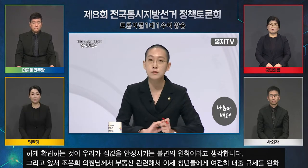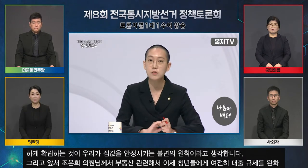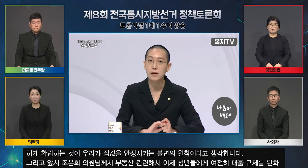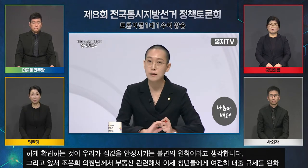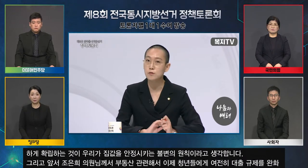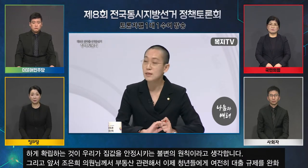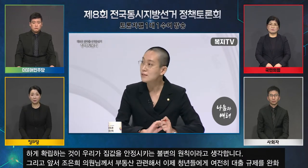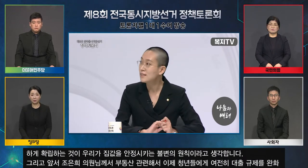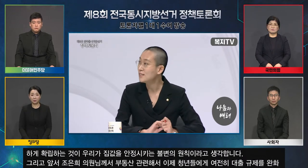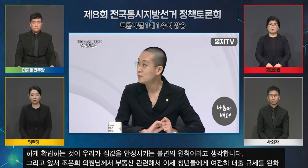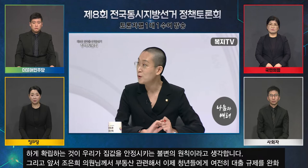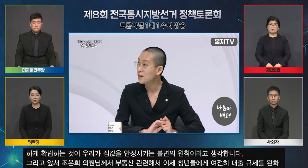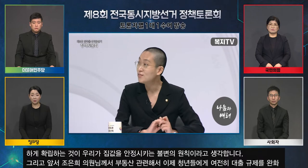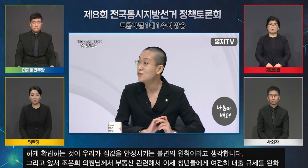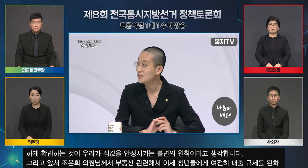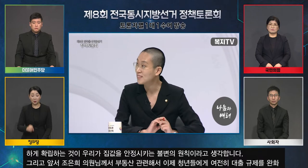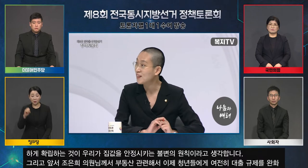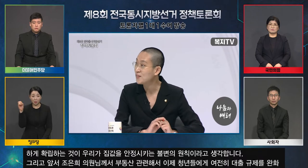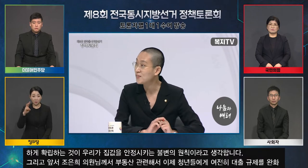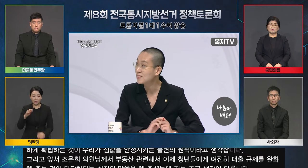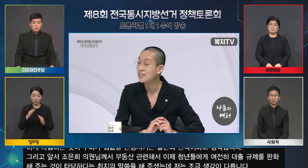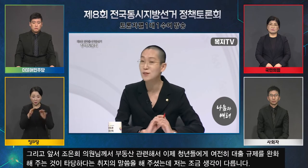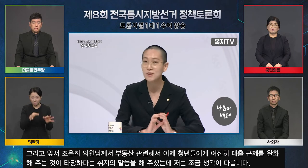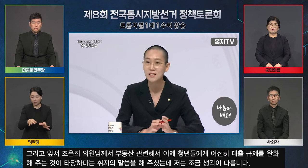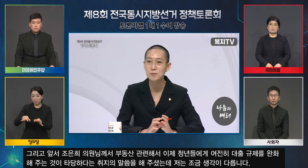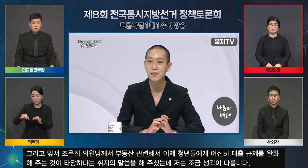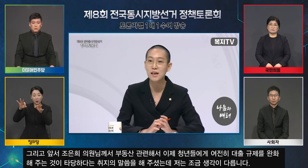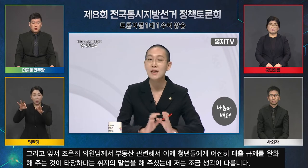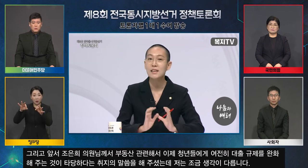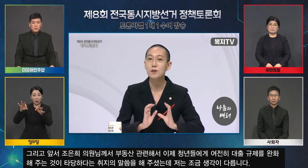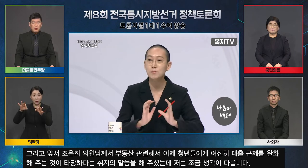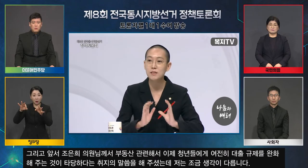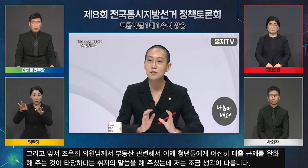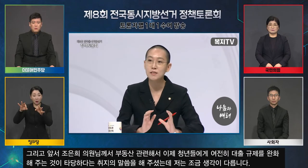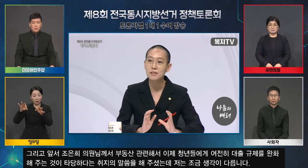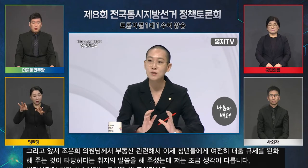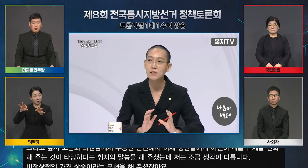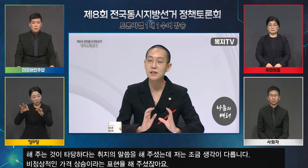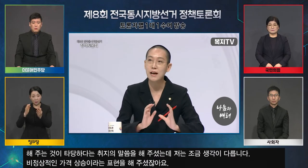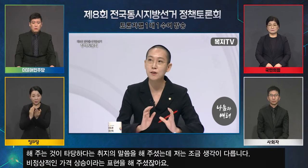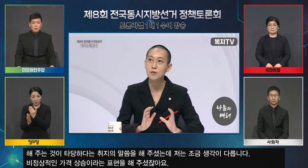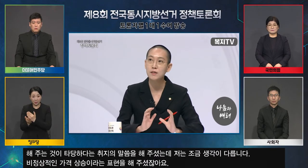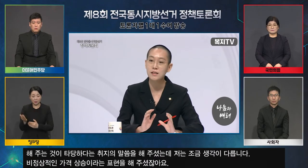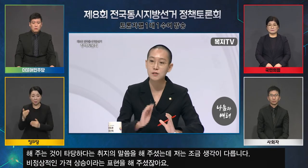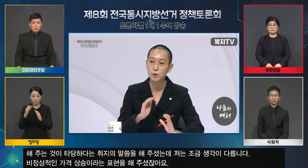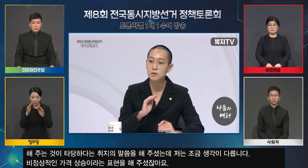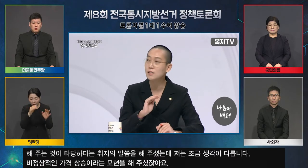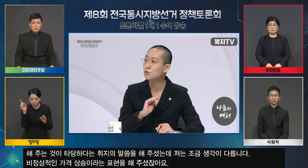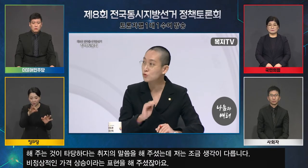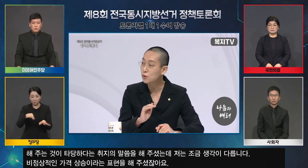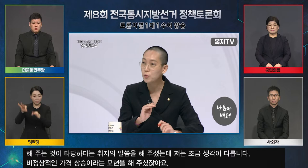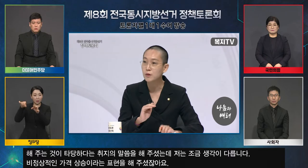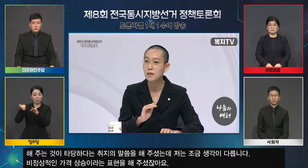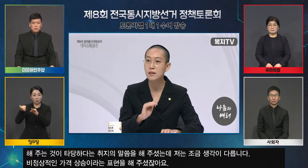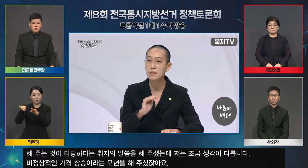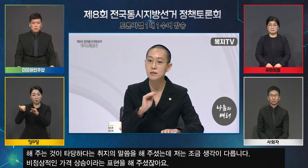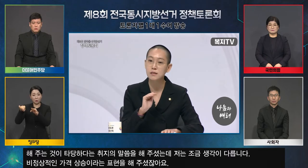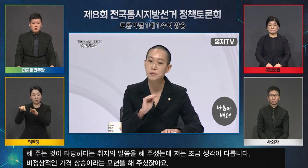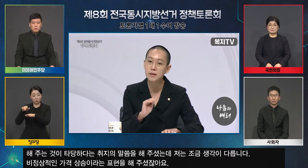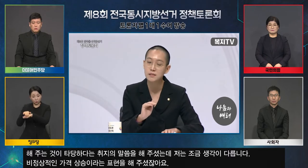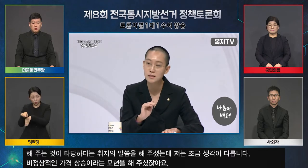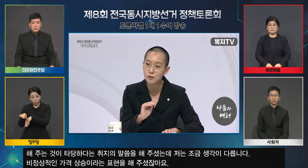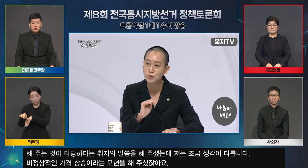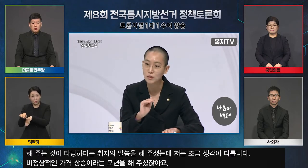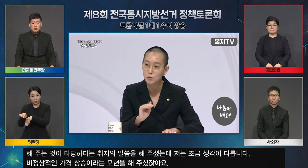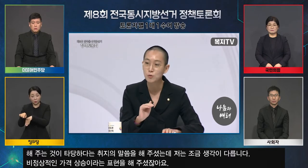비정상적인 가격 상승이라는 표현을 해주셨잖아요. 그런데 그렇기 때문에 이런 비정상적인 가격을 전제로 두고 이